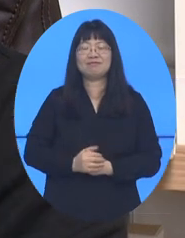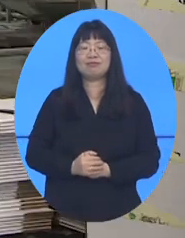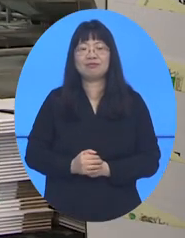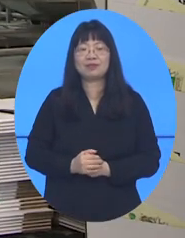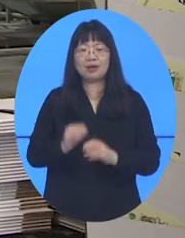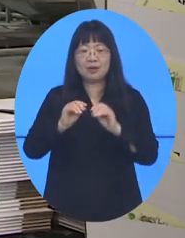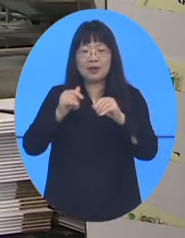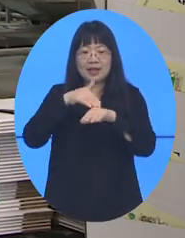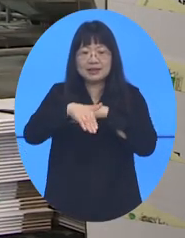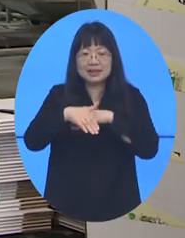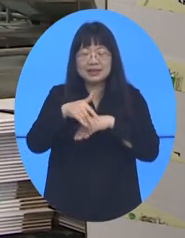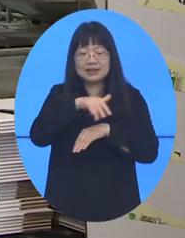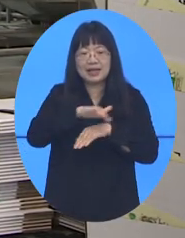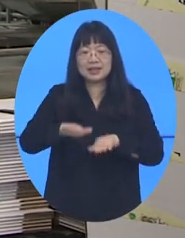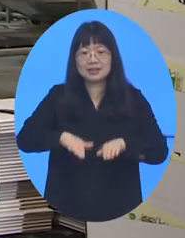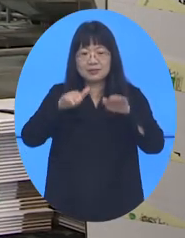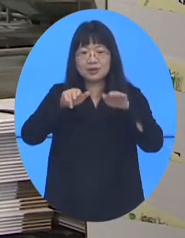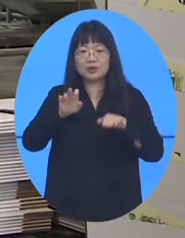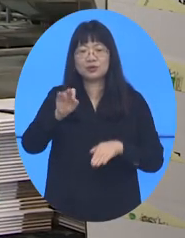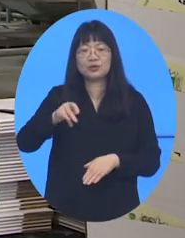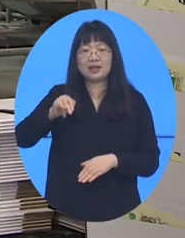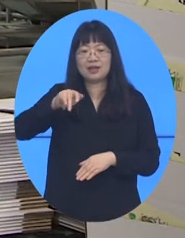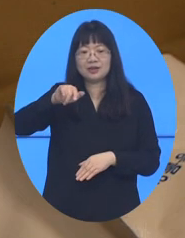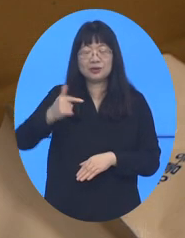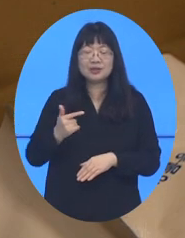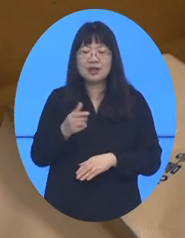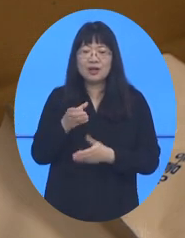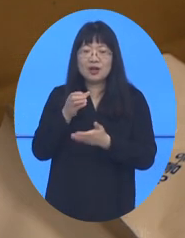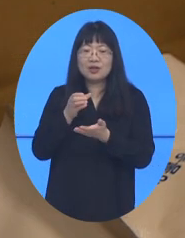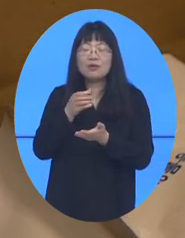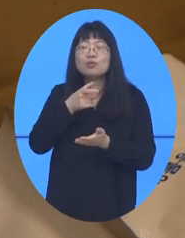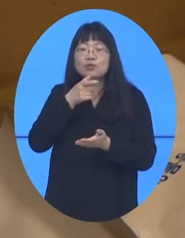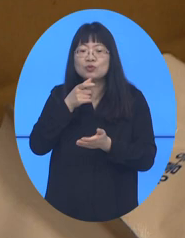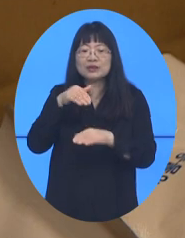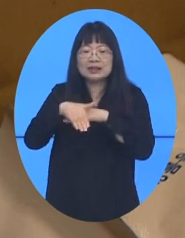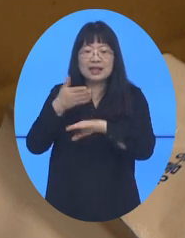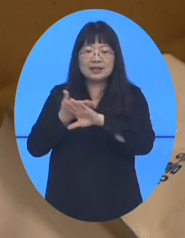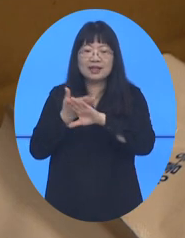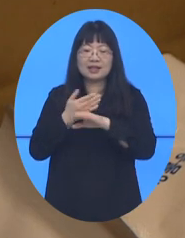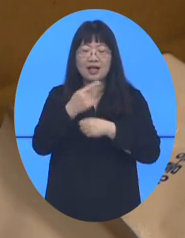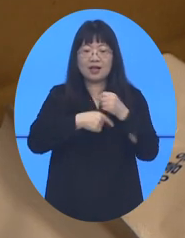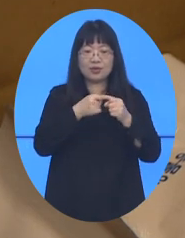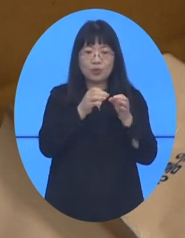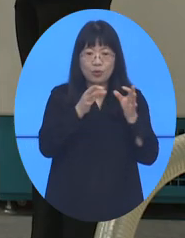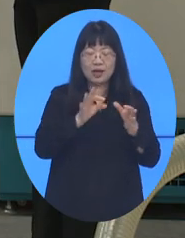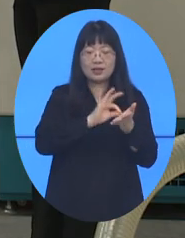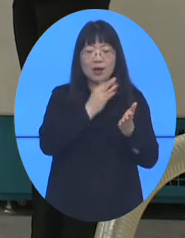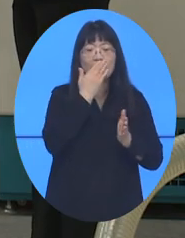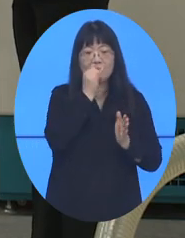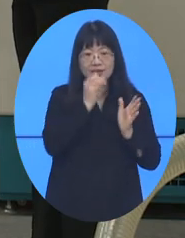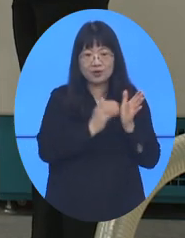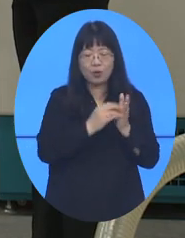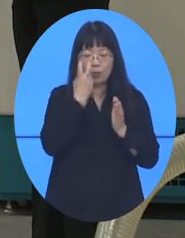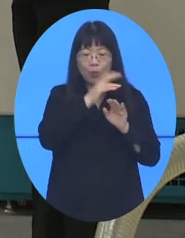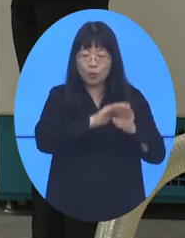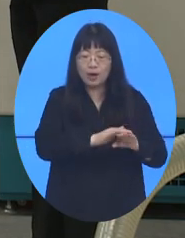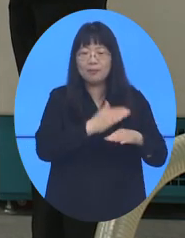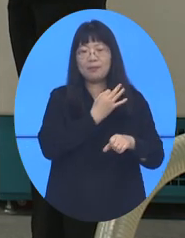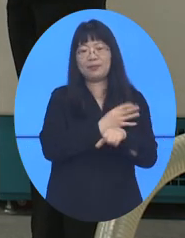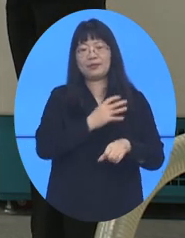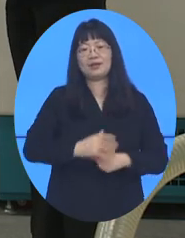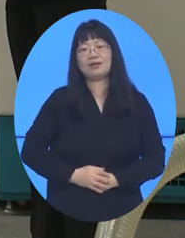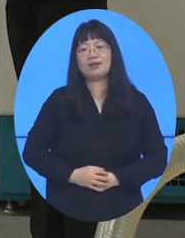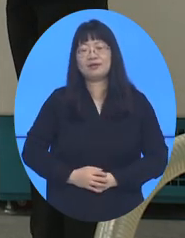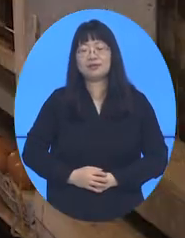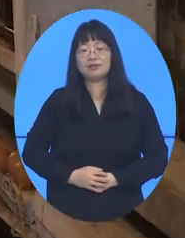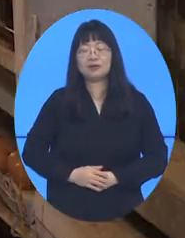없고. 분말형 잘크미 유산균은 액상형과 다르게 유통기한이 1년으로 장기간 사용이 가능하고 보관이